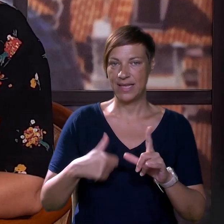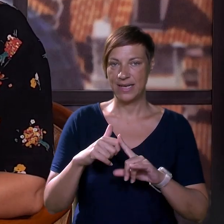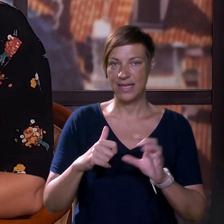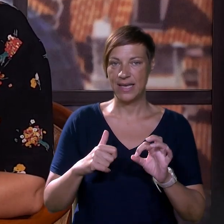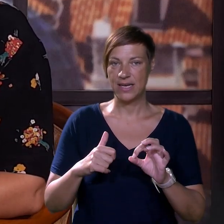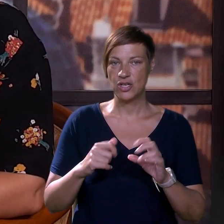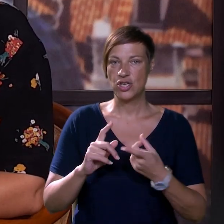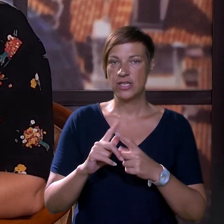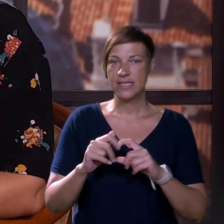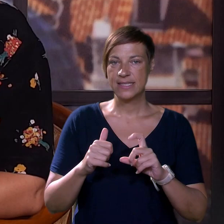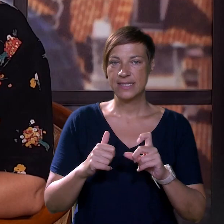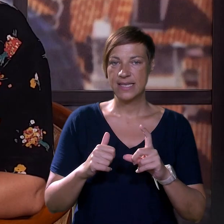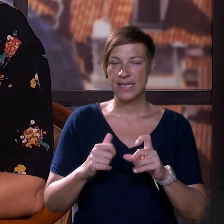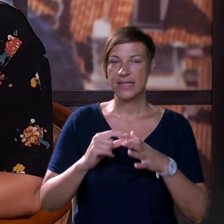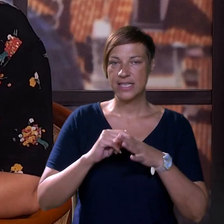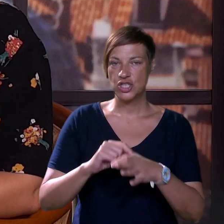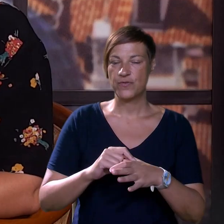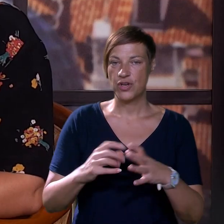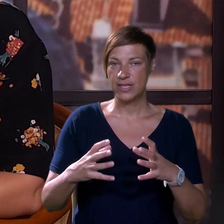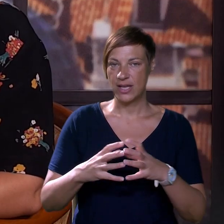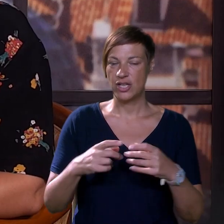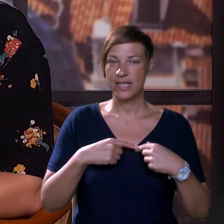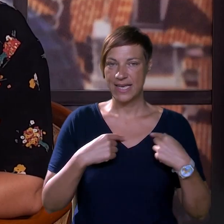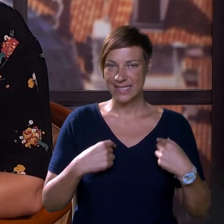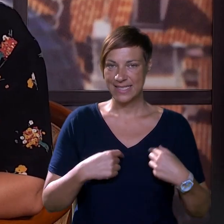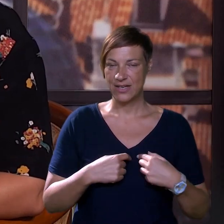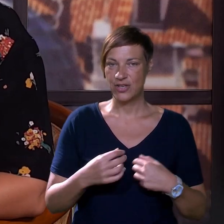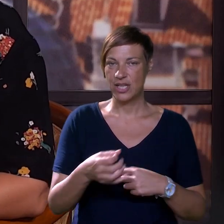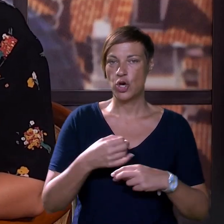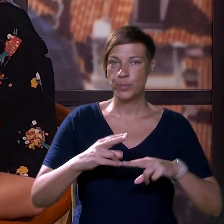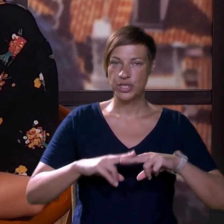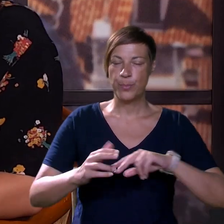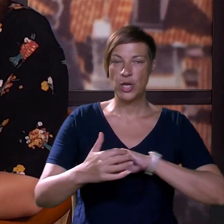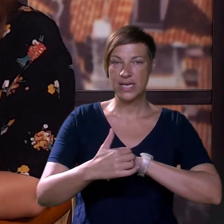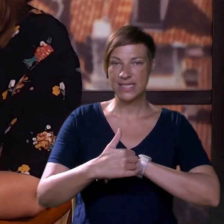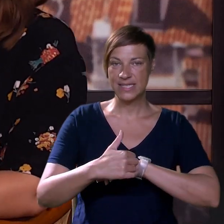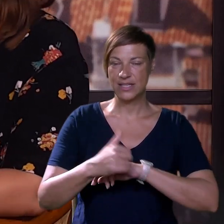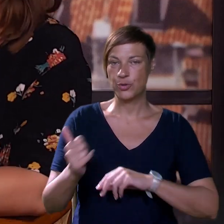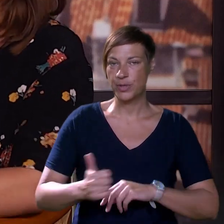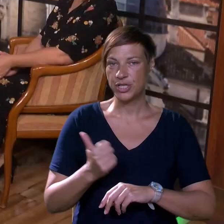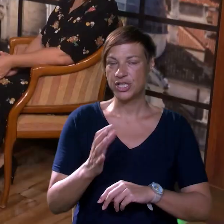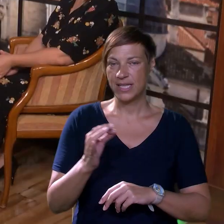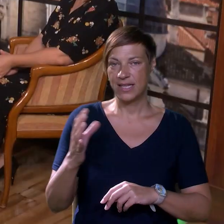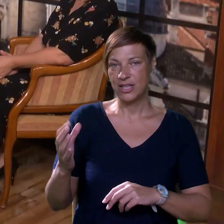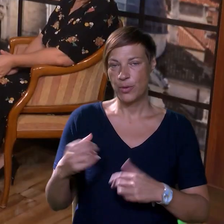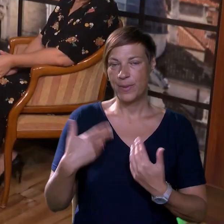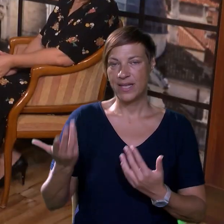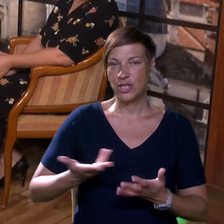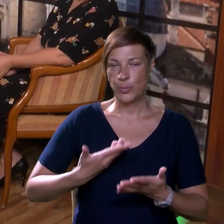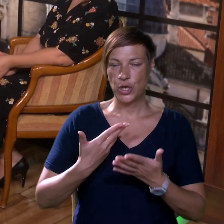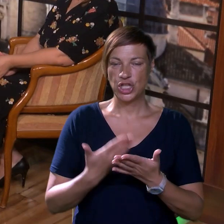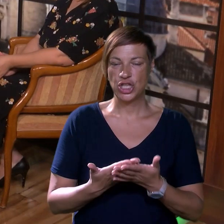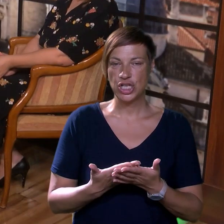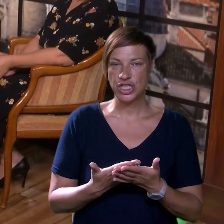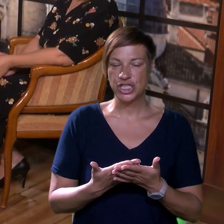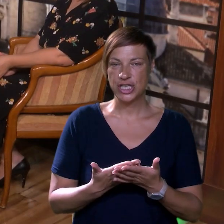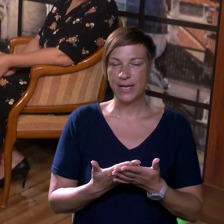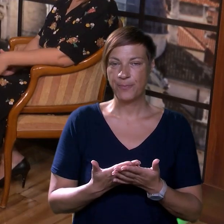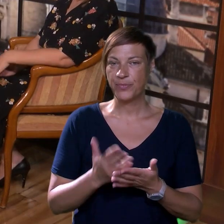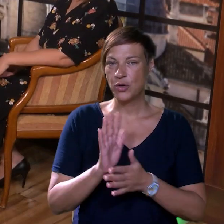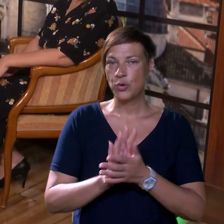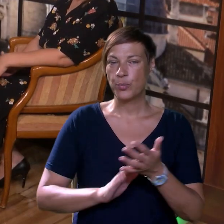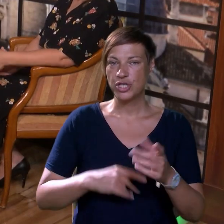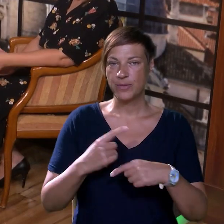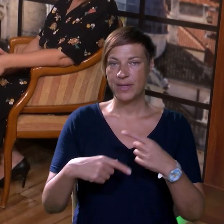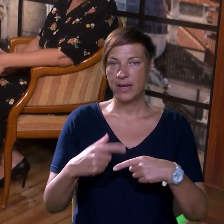Jerko Fericertić, voditelj odjela za kardiologiju u Općoj bolnici Dubrovnik. Još jednom dobar dan, dobro nam došli. U uvodnom